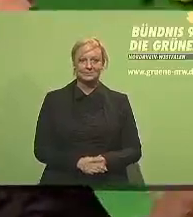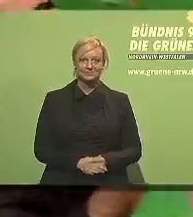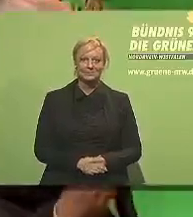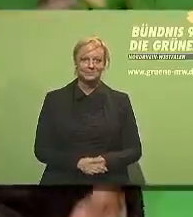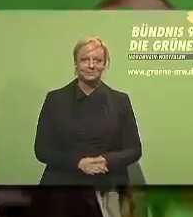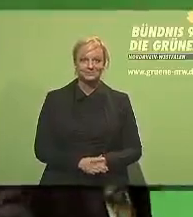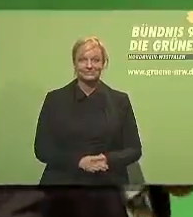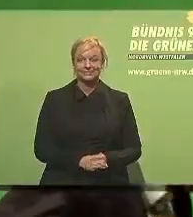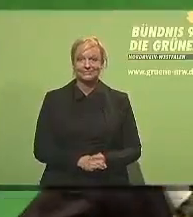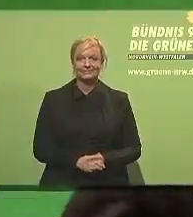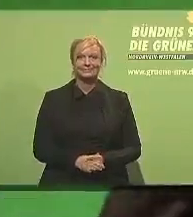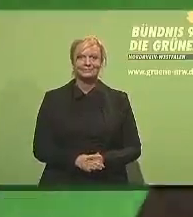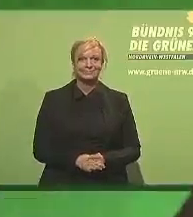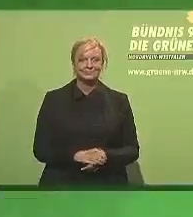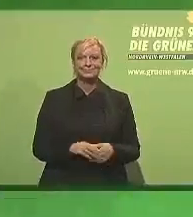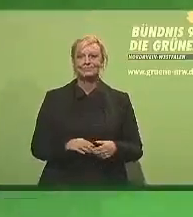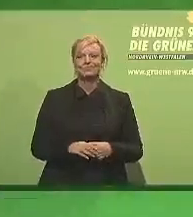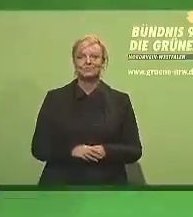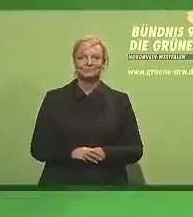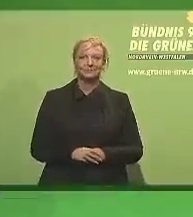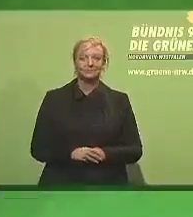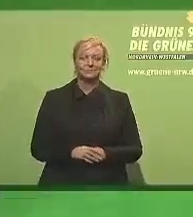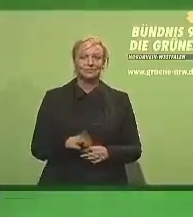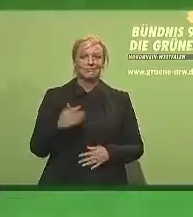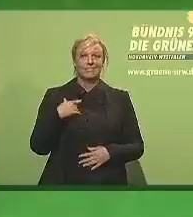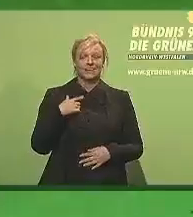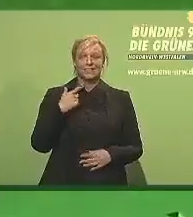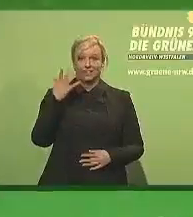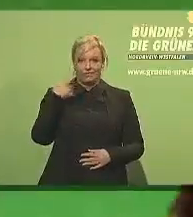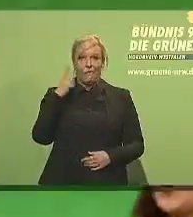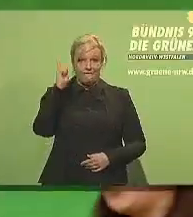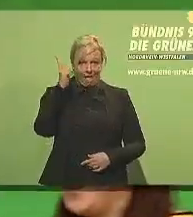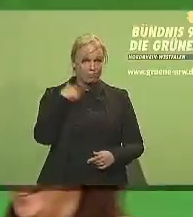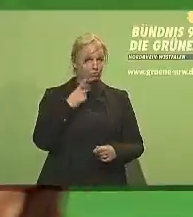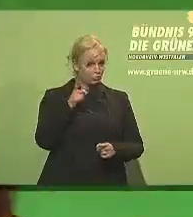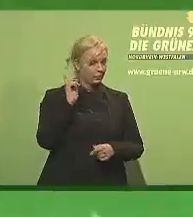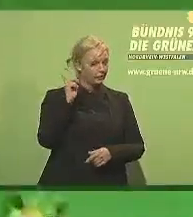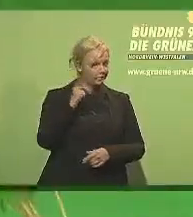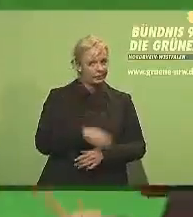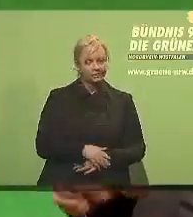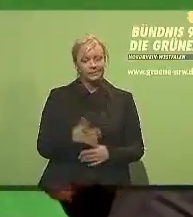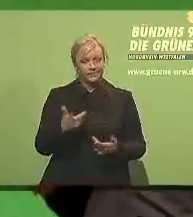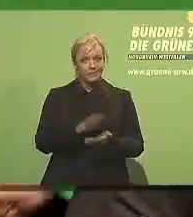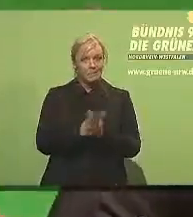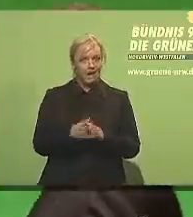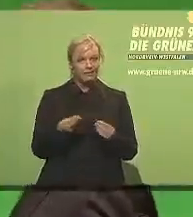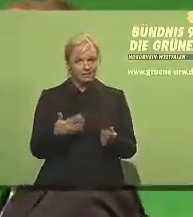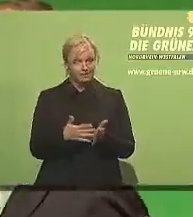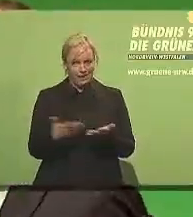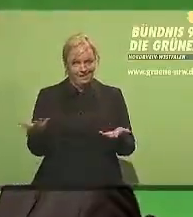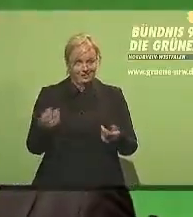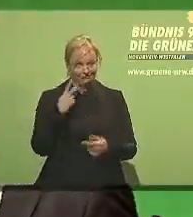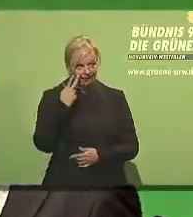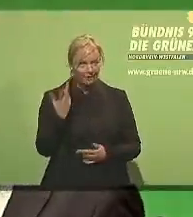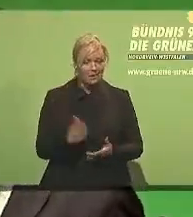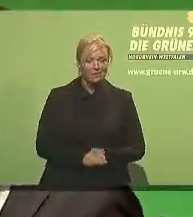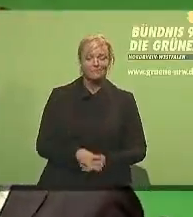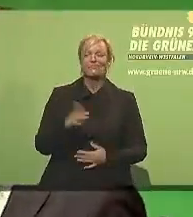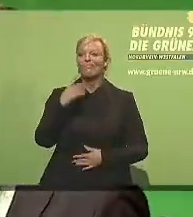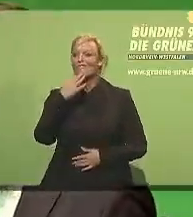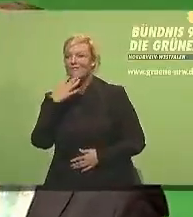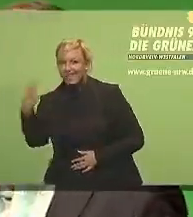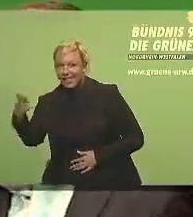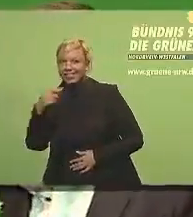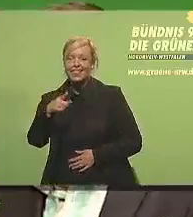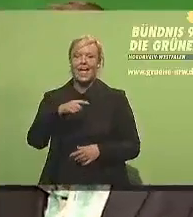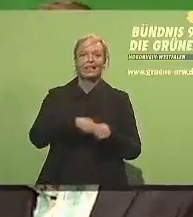Das mit der Ballons üben wir aber nochmal. Ich hatte davor gewarnt, aber gut, das war jetzt der Praxistest. Vielen Dank, Harald, unser